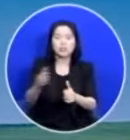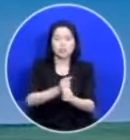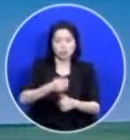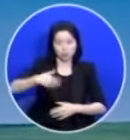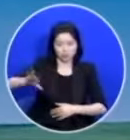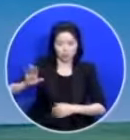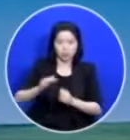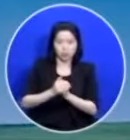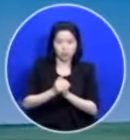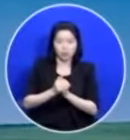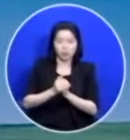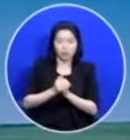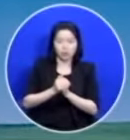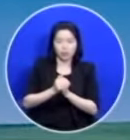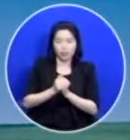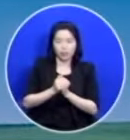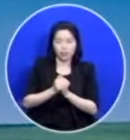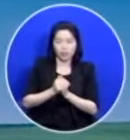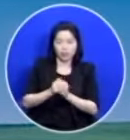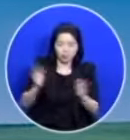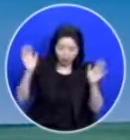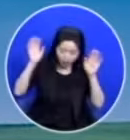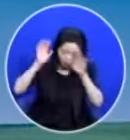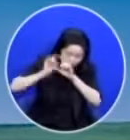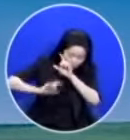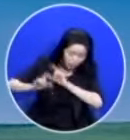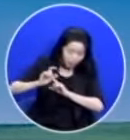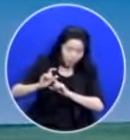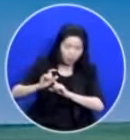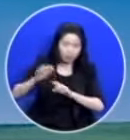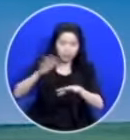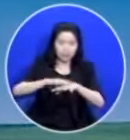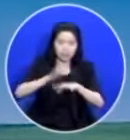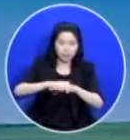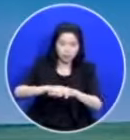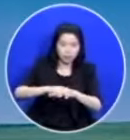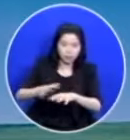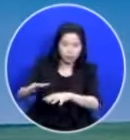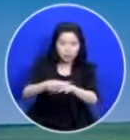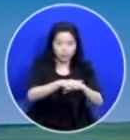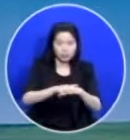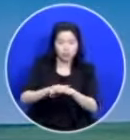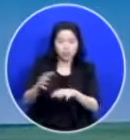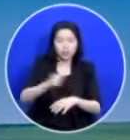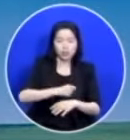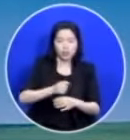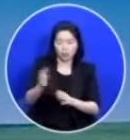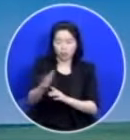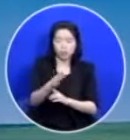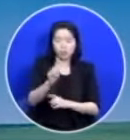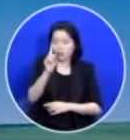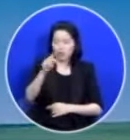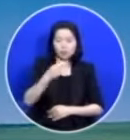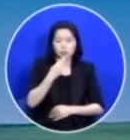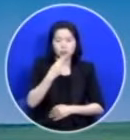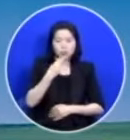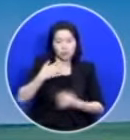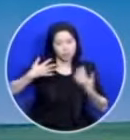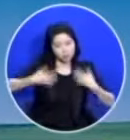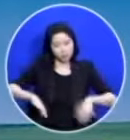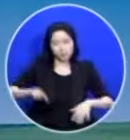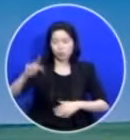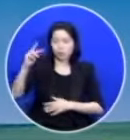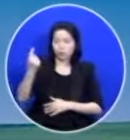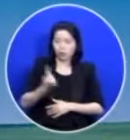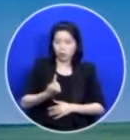잡았습니다 밤새서 그물질을 했어요 고기 한 마리 잡지 못하고 지쳐서 돌아오는